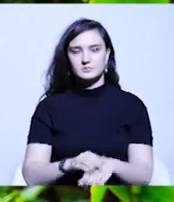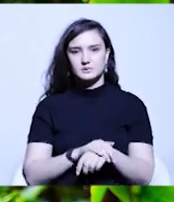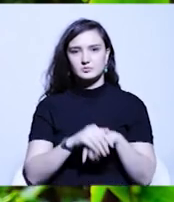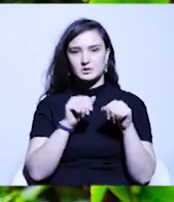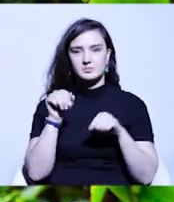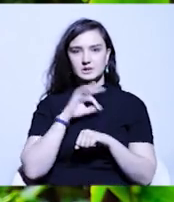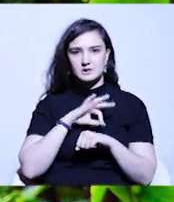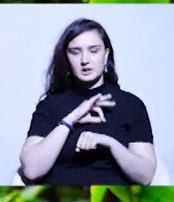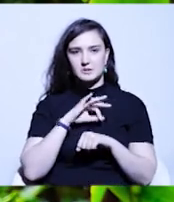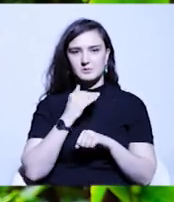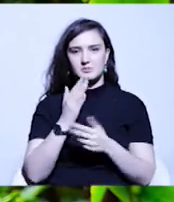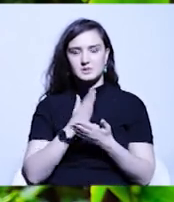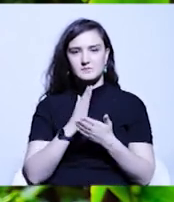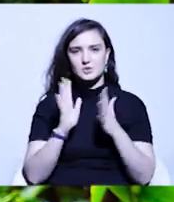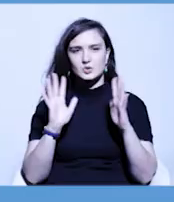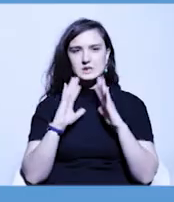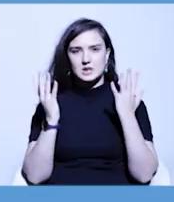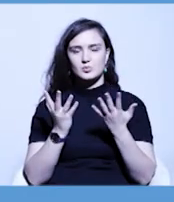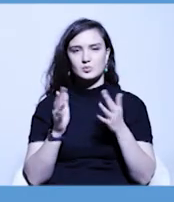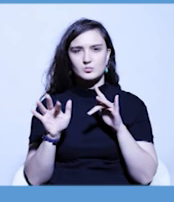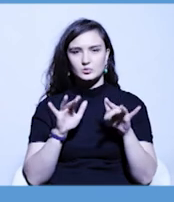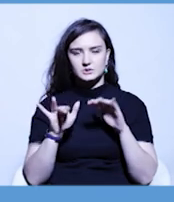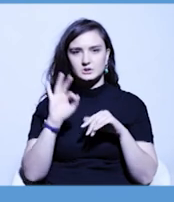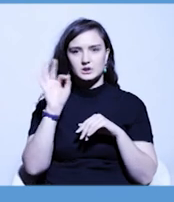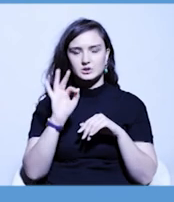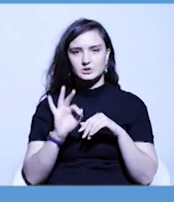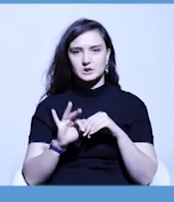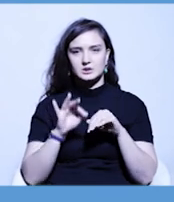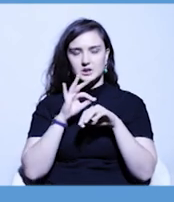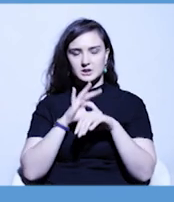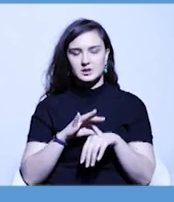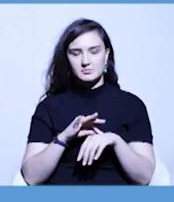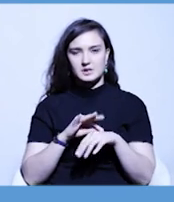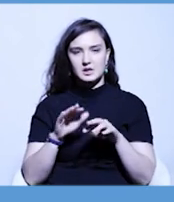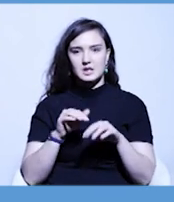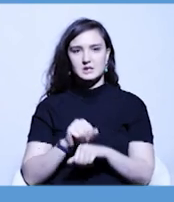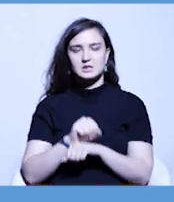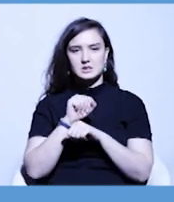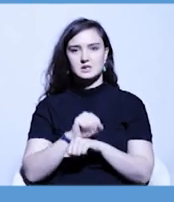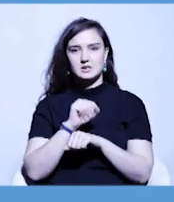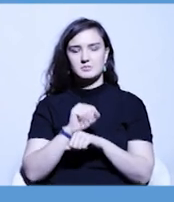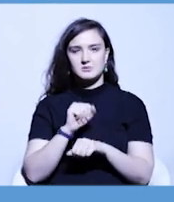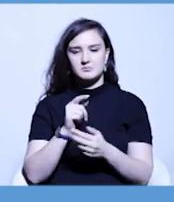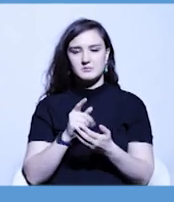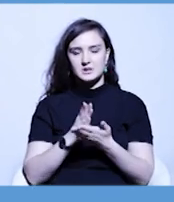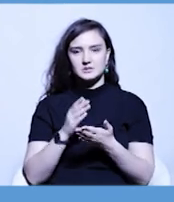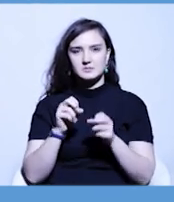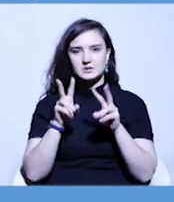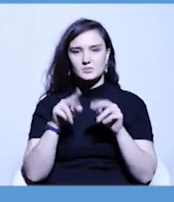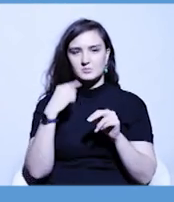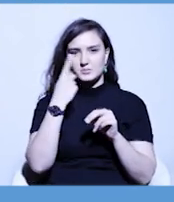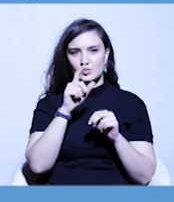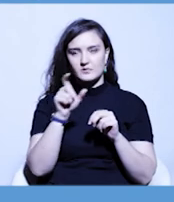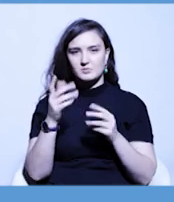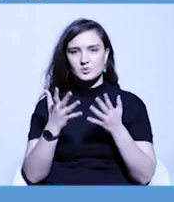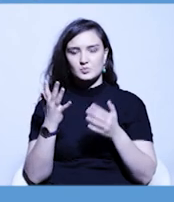საშუალებათაც იყენებენ. მას აქვს სოციალური ფუნქცია, ხშირად ტარდება რაღაც აქციები, რომელიც მიმართულია რომელიმე